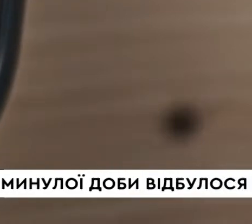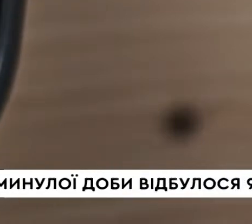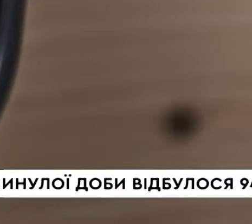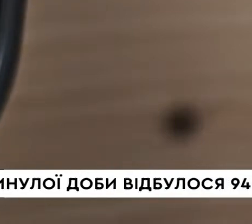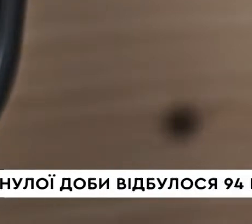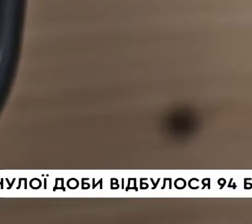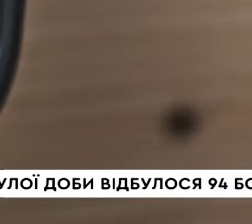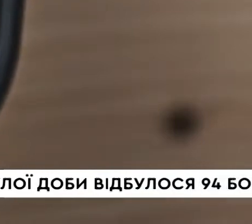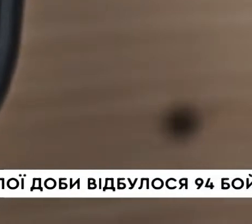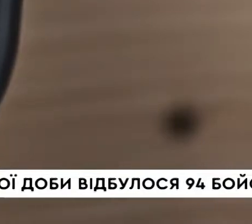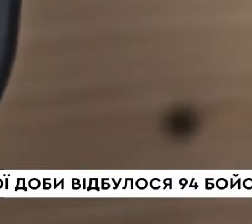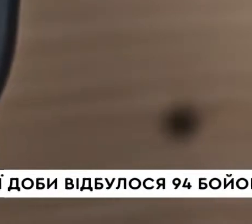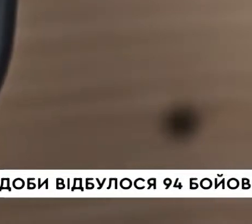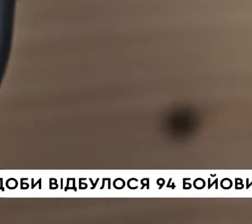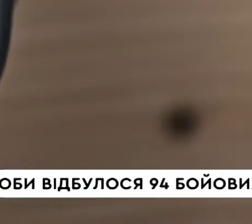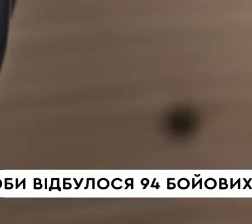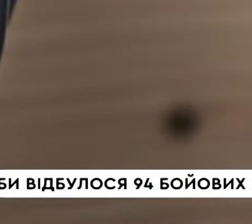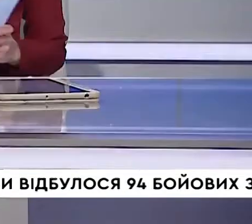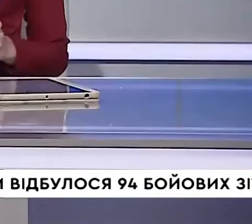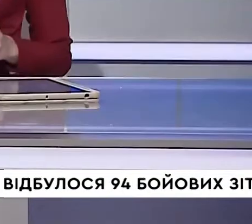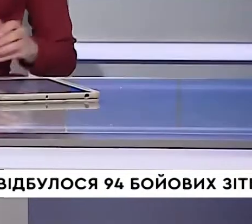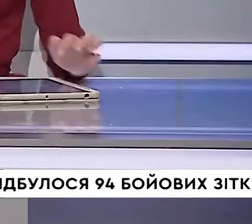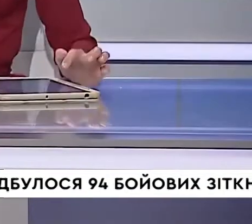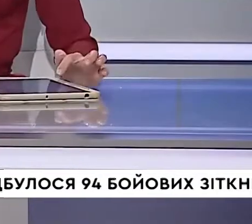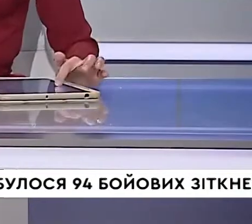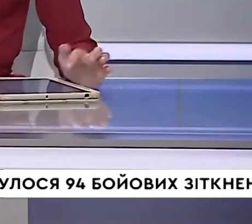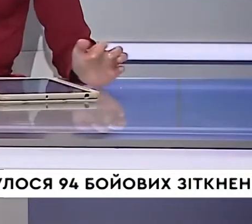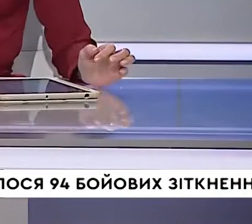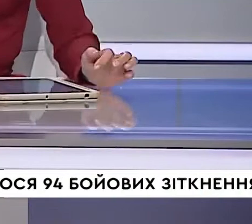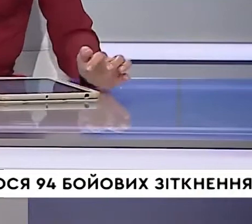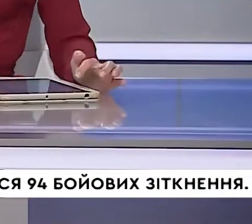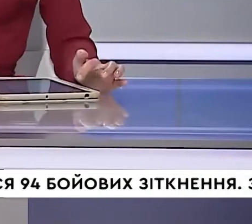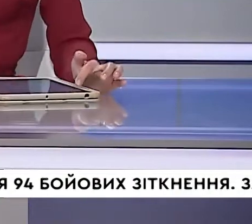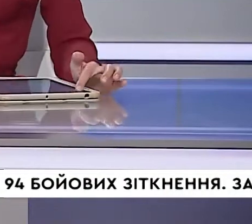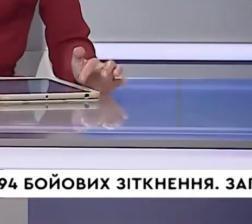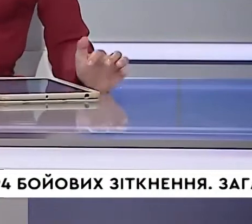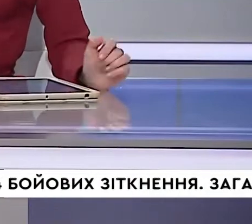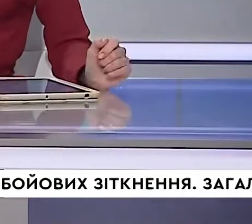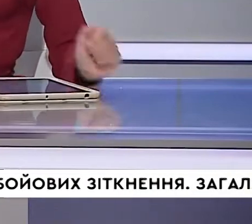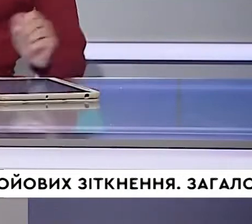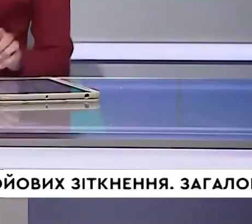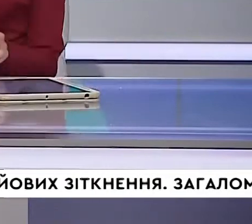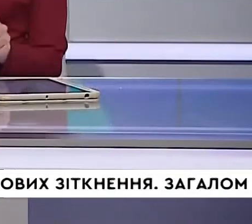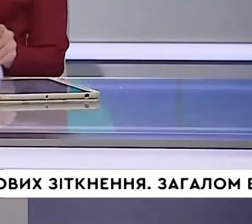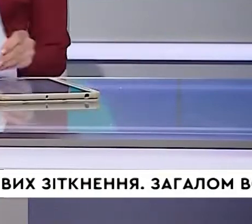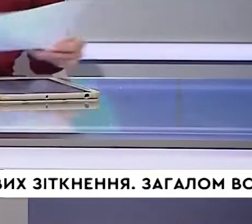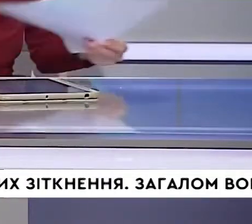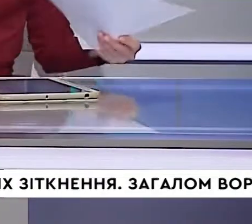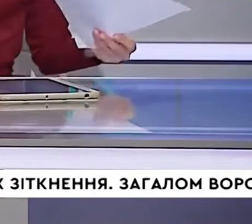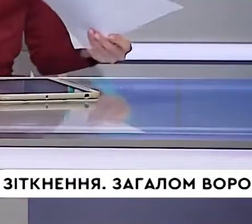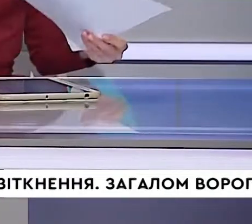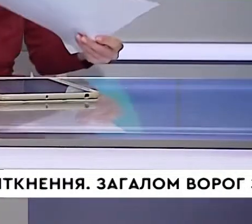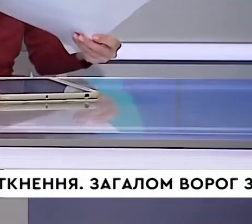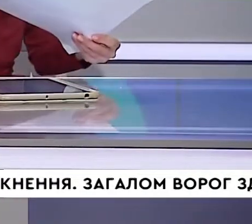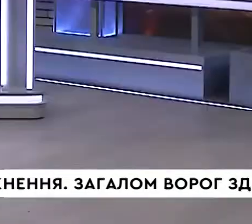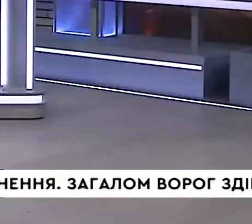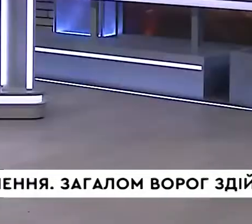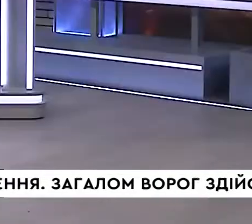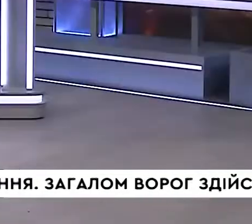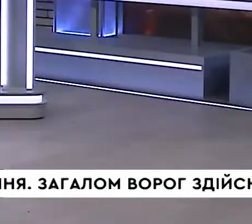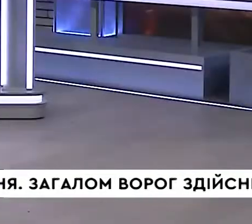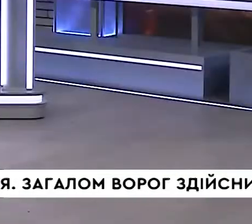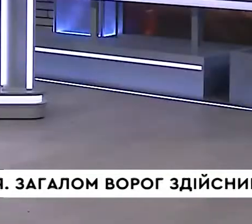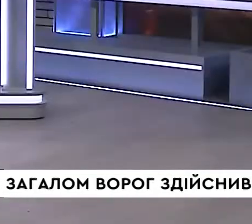тисяч засобів відеоспостереження. Як це все буде працювати і на якому етапі ця робота, зараз дізнаємося у